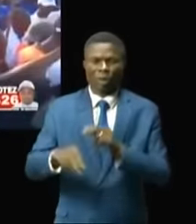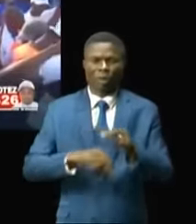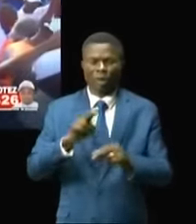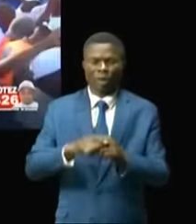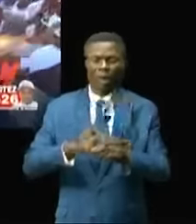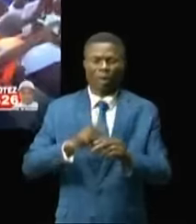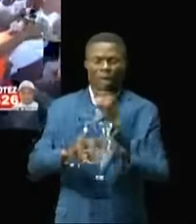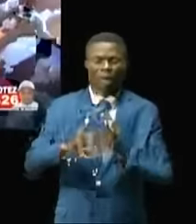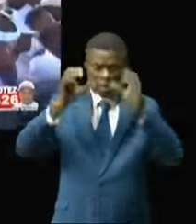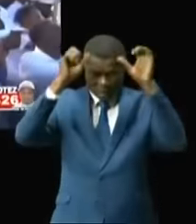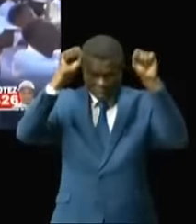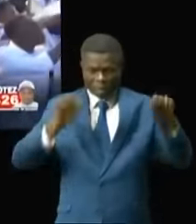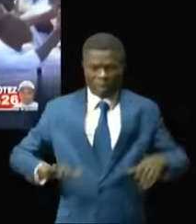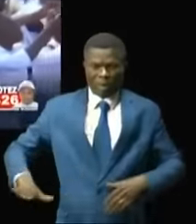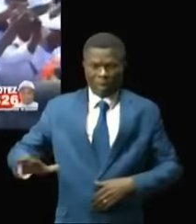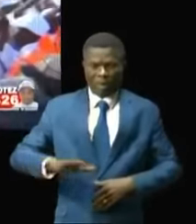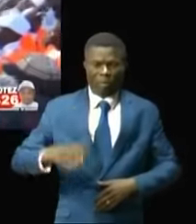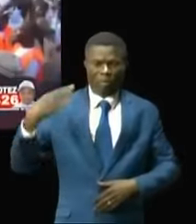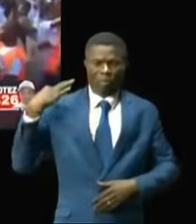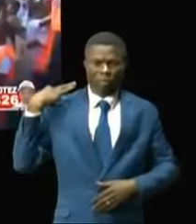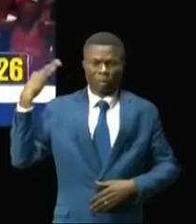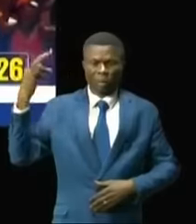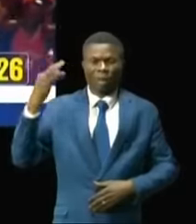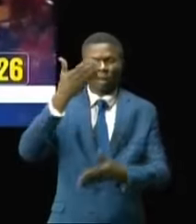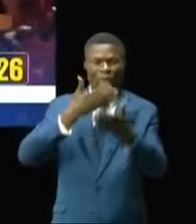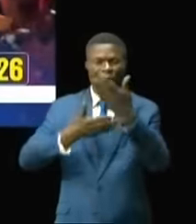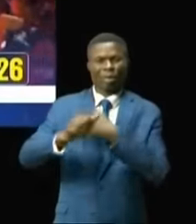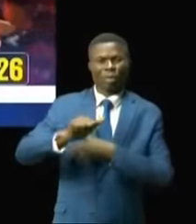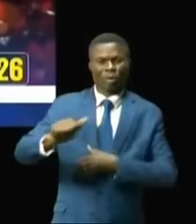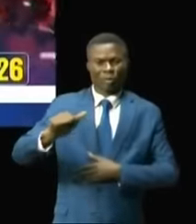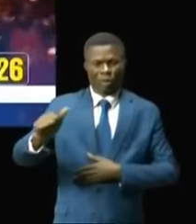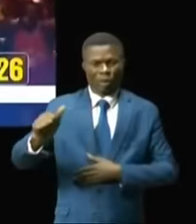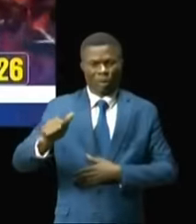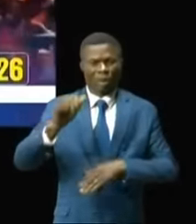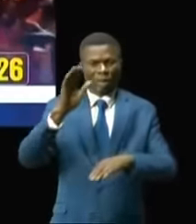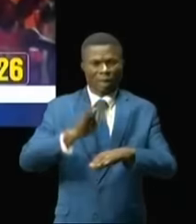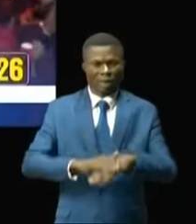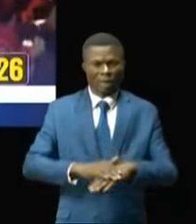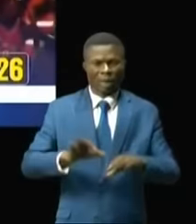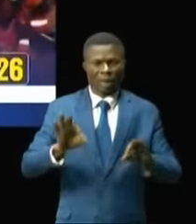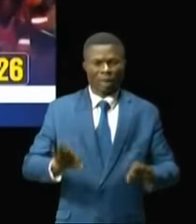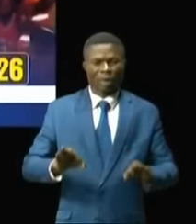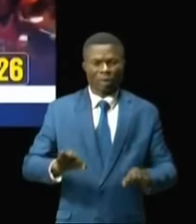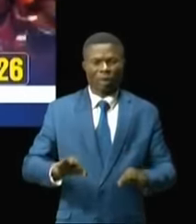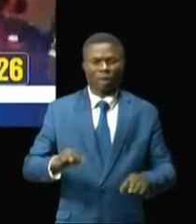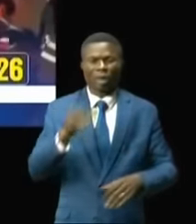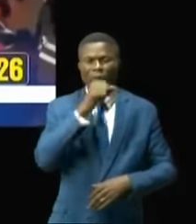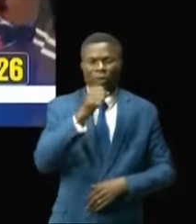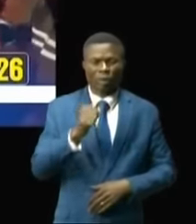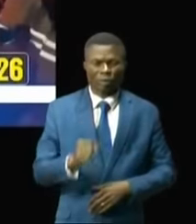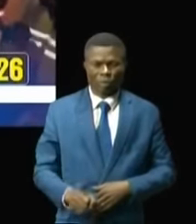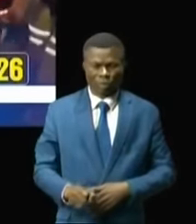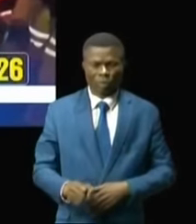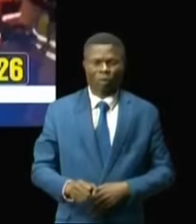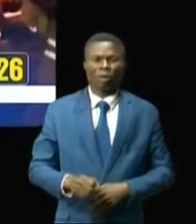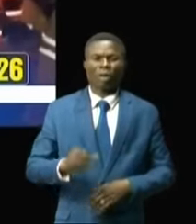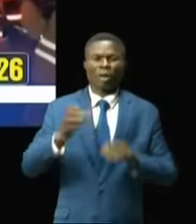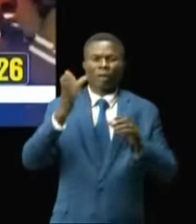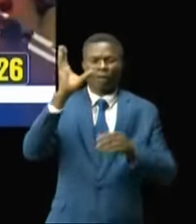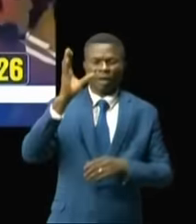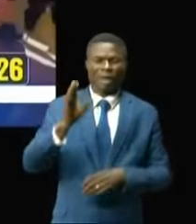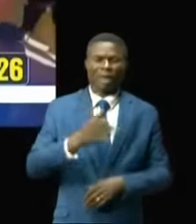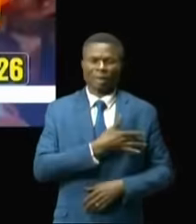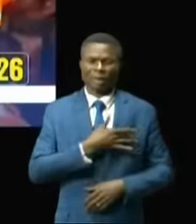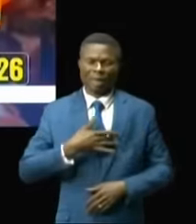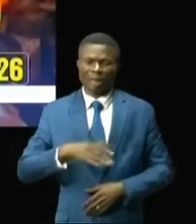la campagne du président de la République, candidat à sa propre succession, a foulé le sol de son fief naturel de Bulungu Natal,